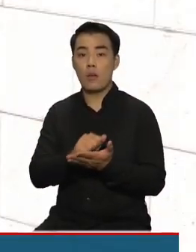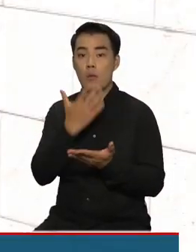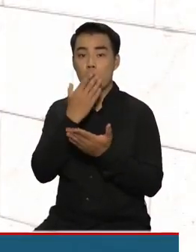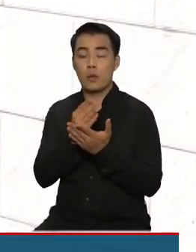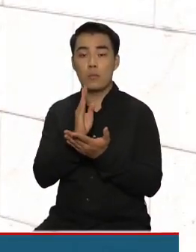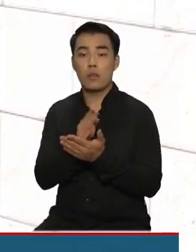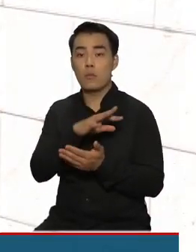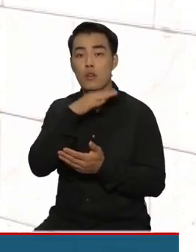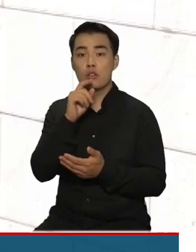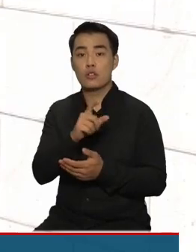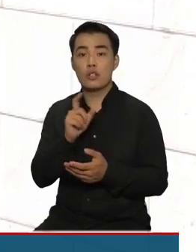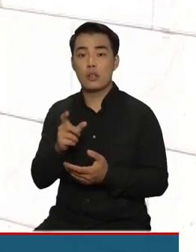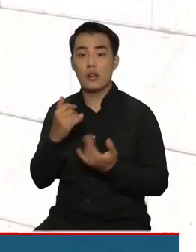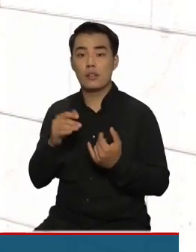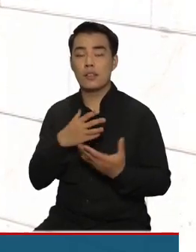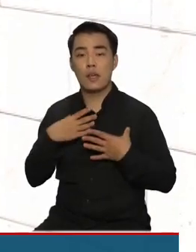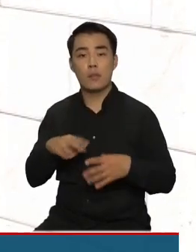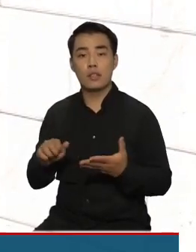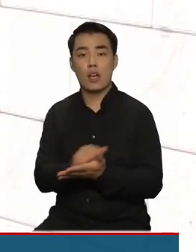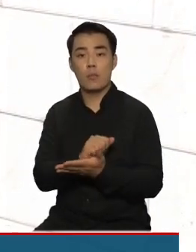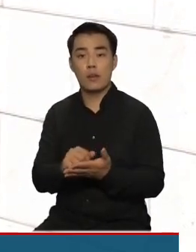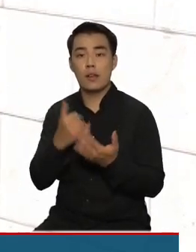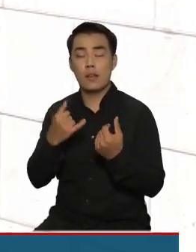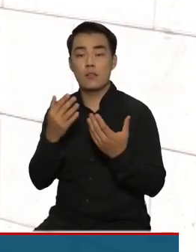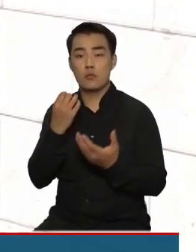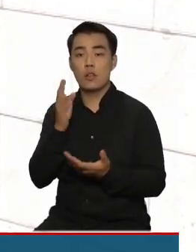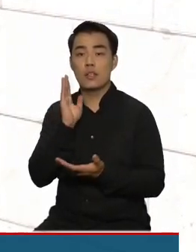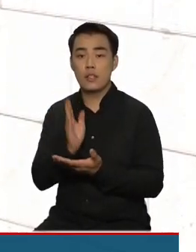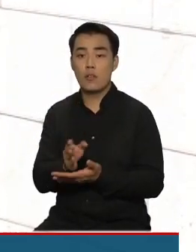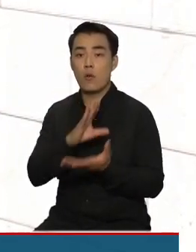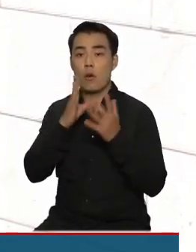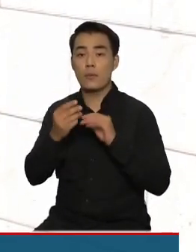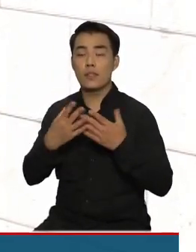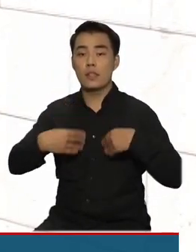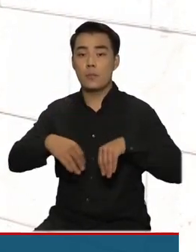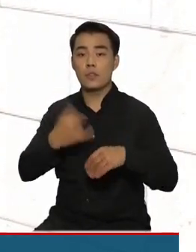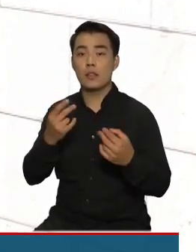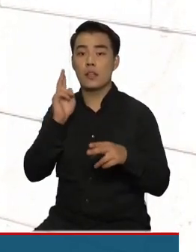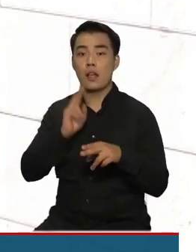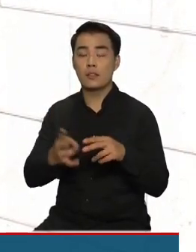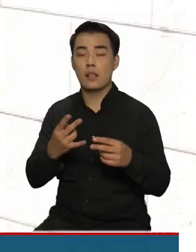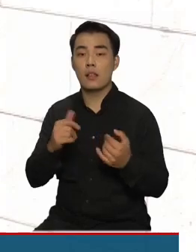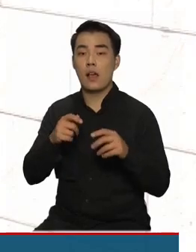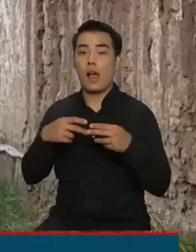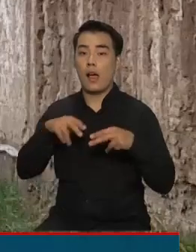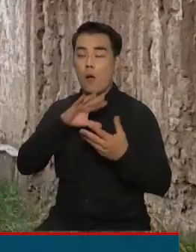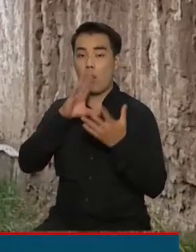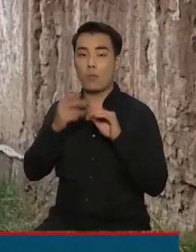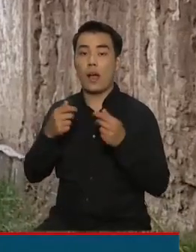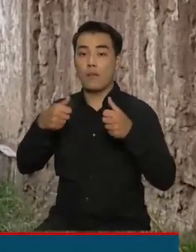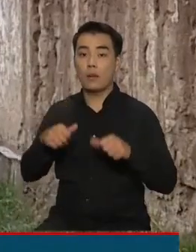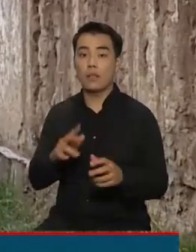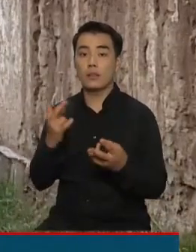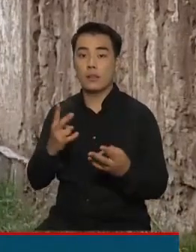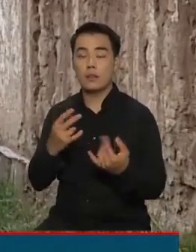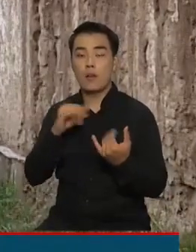ведь у многих жильцов раньше не было и документов. На сегодня есть еще семьи, с которыми нужно завершить процедуру оформления. При этом, как